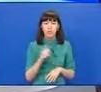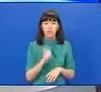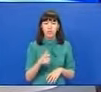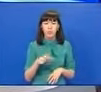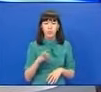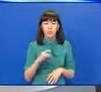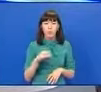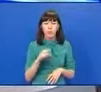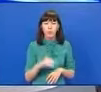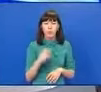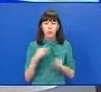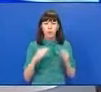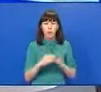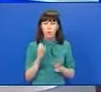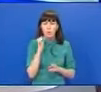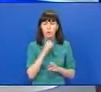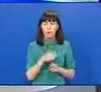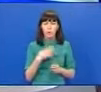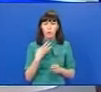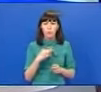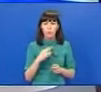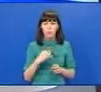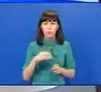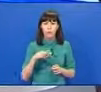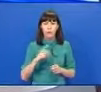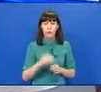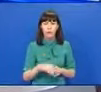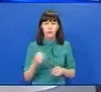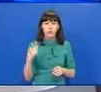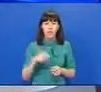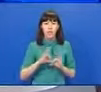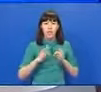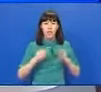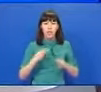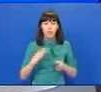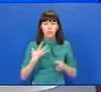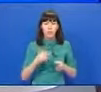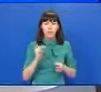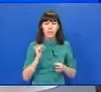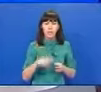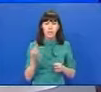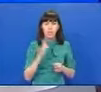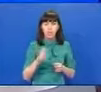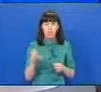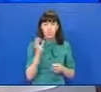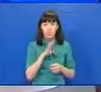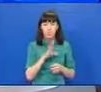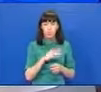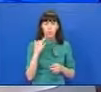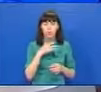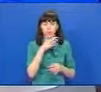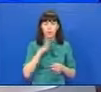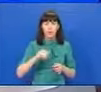Отырар ауданындағы бір үйге ұрлыққа түсіп, құны 4 миллион теңге болатын алтын бұйымдар мен 25 мың ақш долларын үптеп кеткен. Арадан біраз уақыт өткен